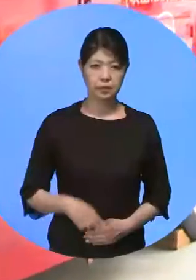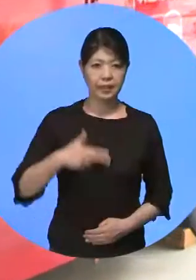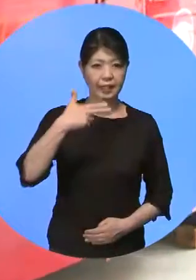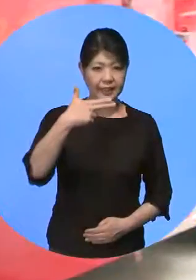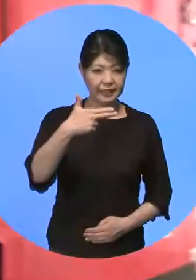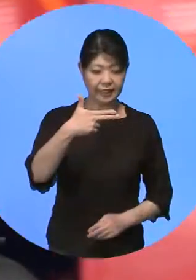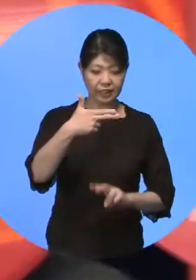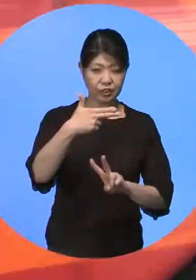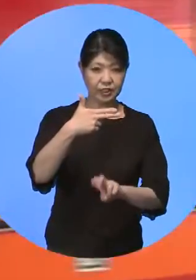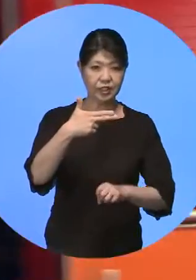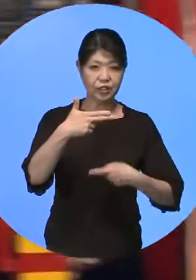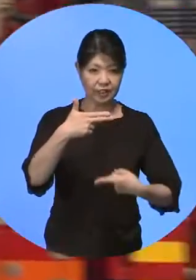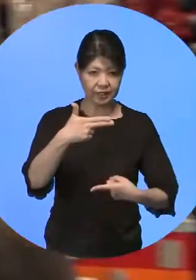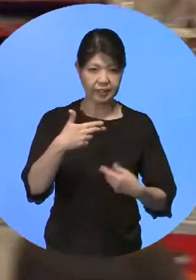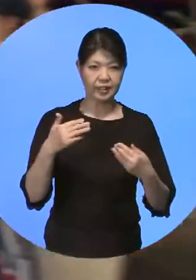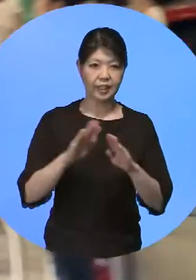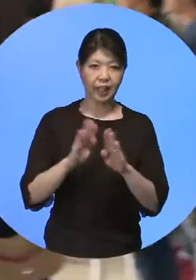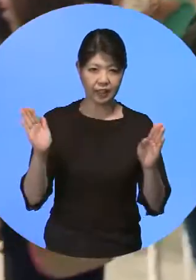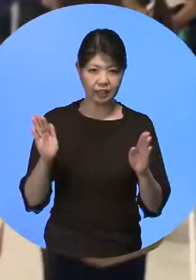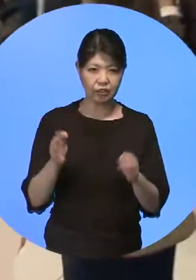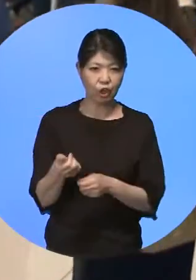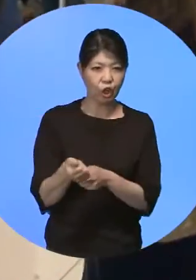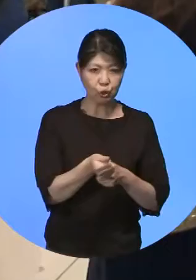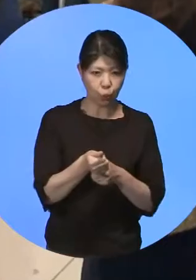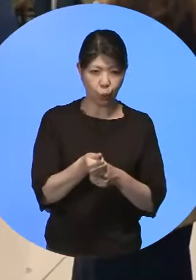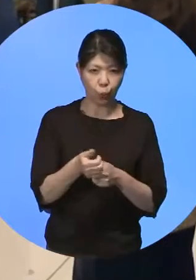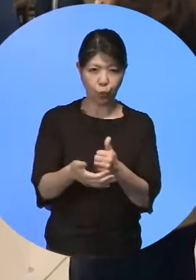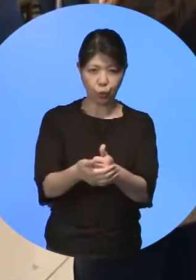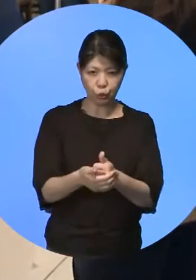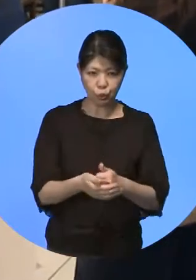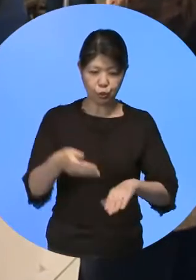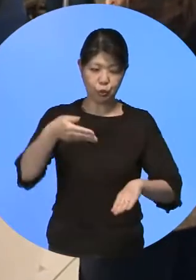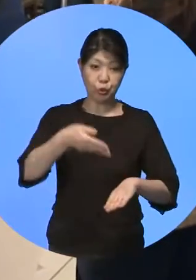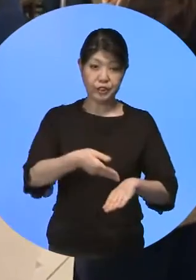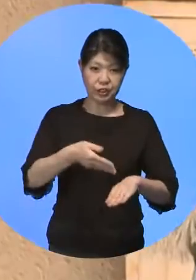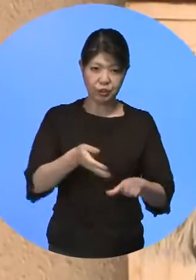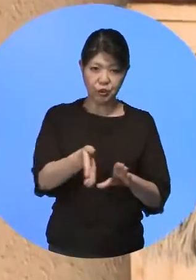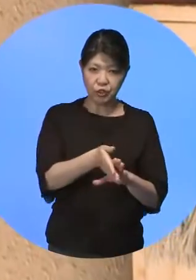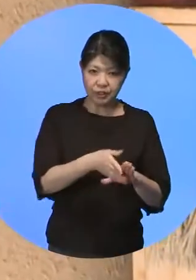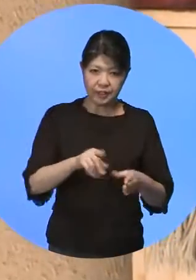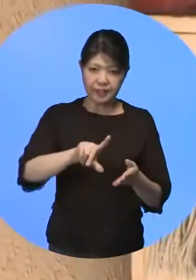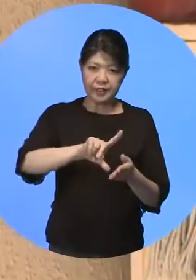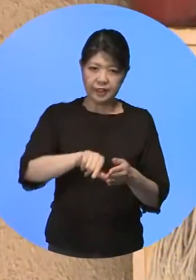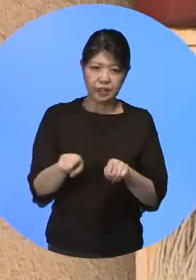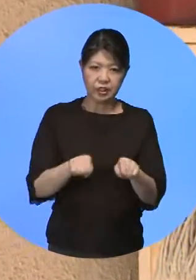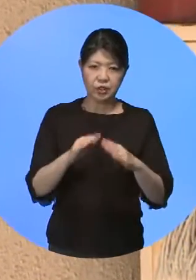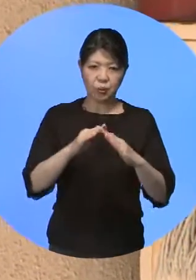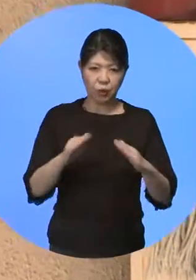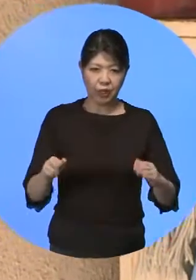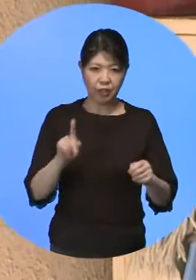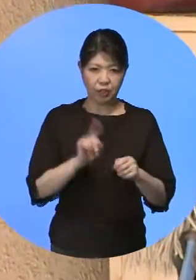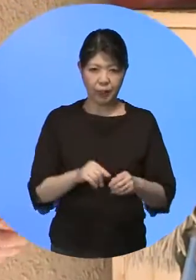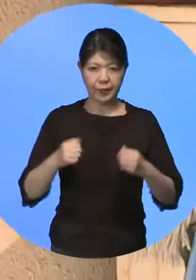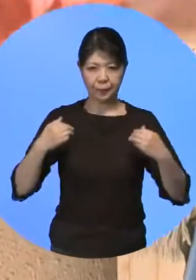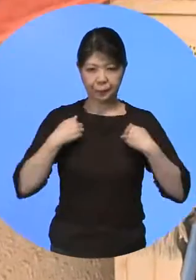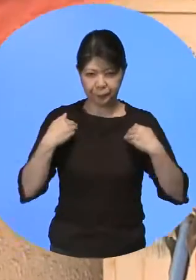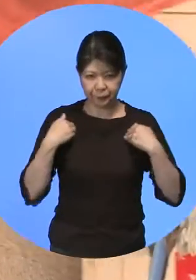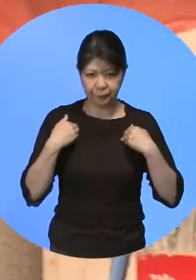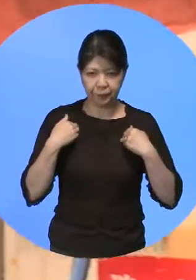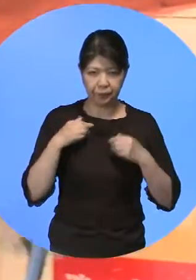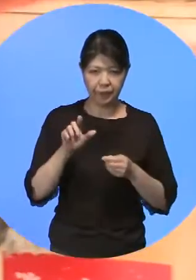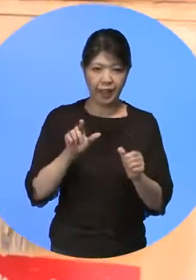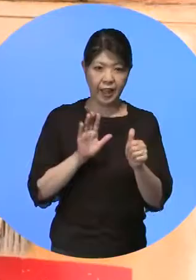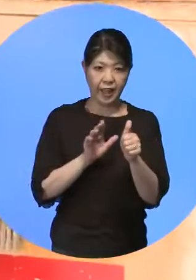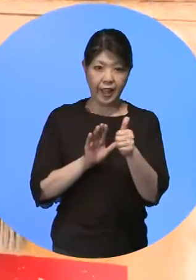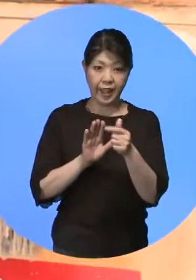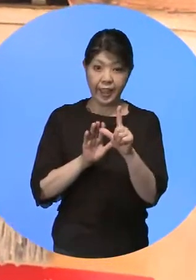これは7月21日に開催される消防救助技術近畿地区指導会に向けて訓練に励んでいるレ